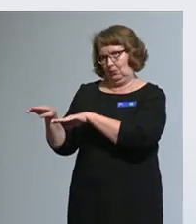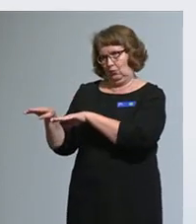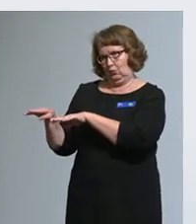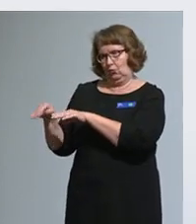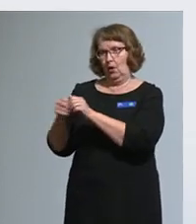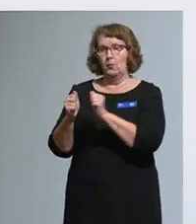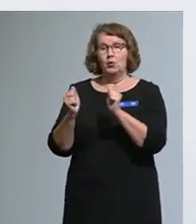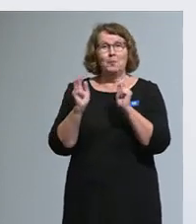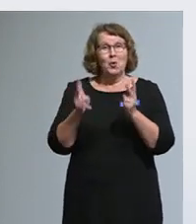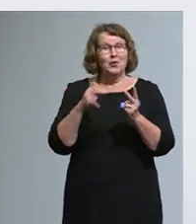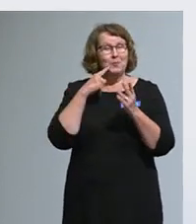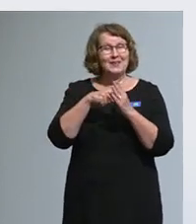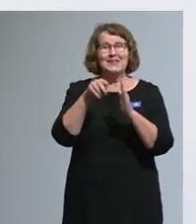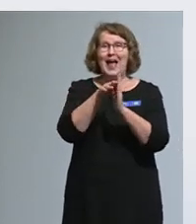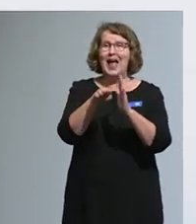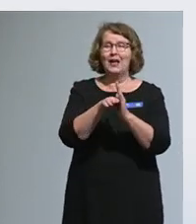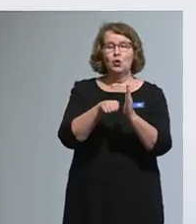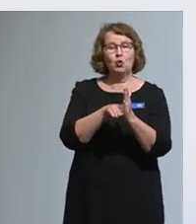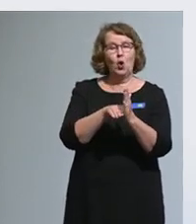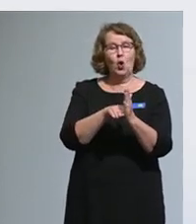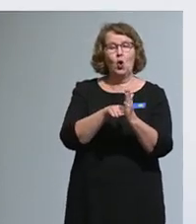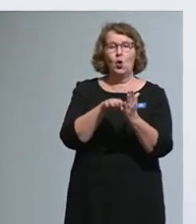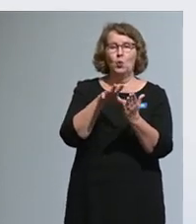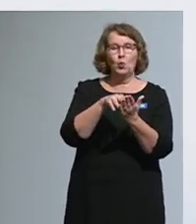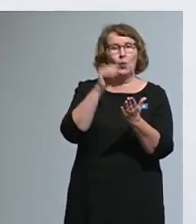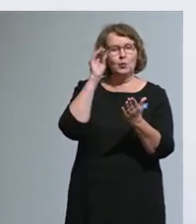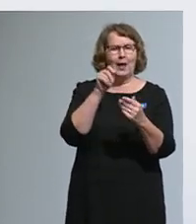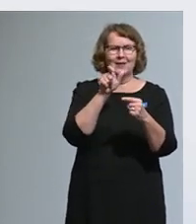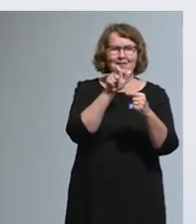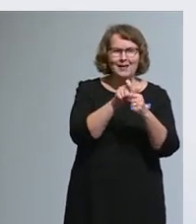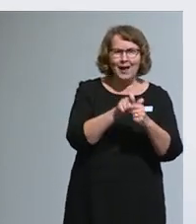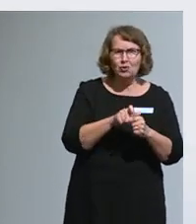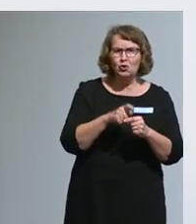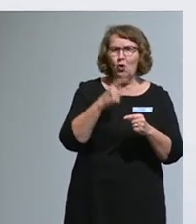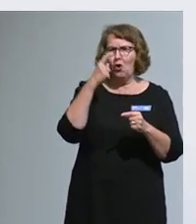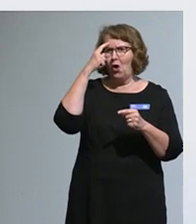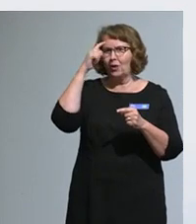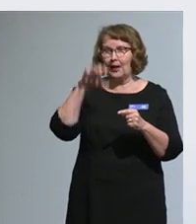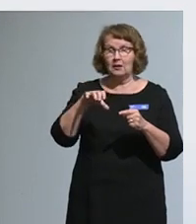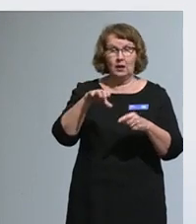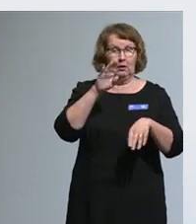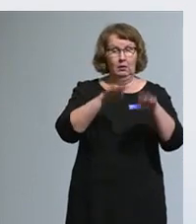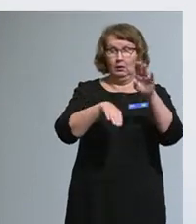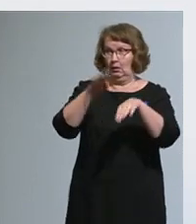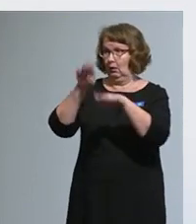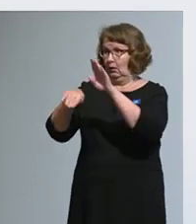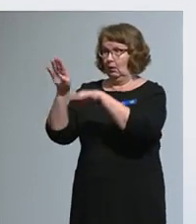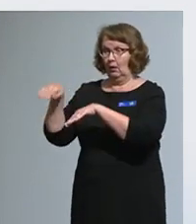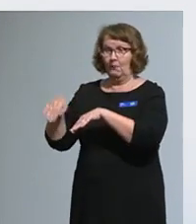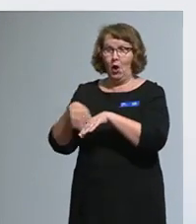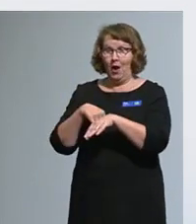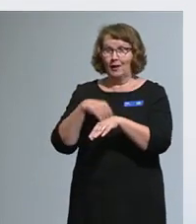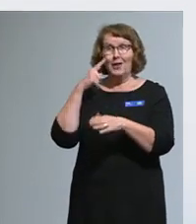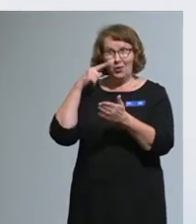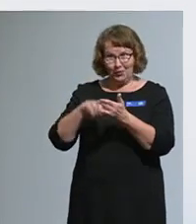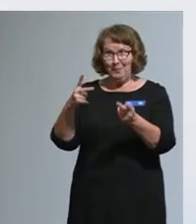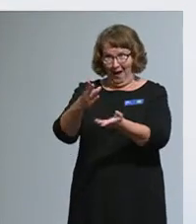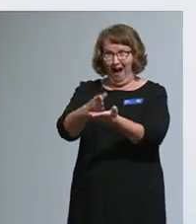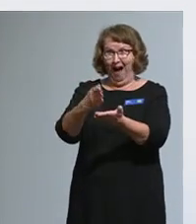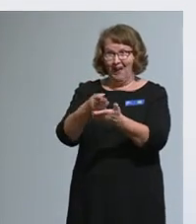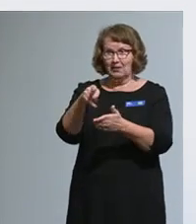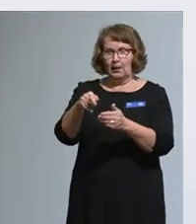sääntöjen tulkinnoissa, käytetyissä sanastoissa, käsitteissä. Et me voidaan puhua ihan samasta asiasta, mutta ne on